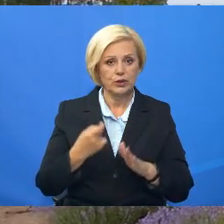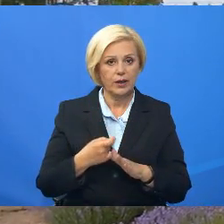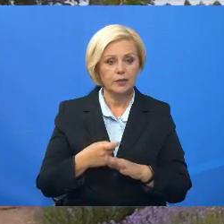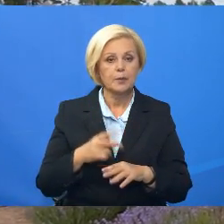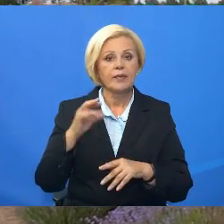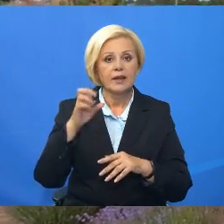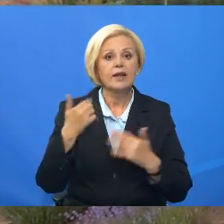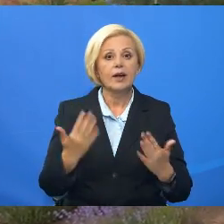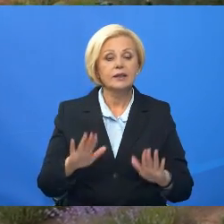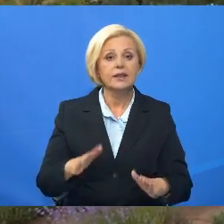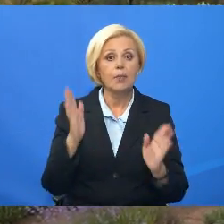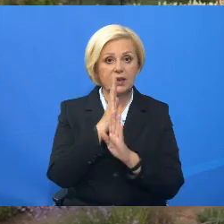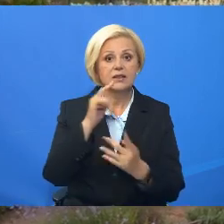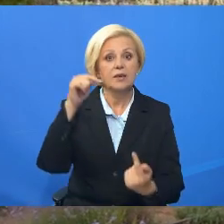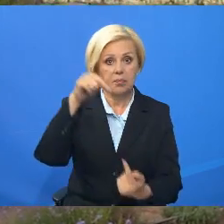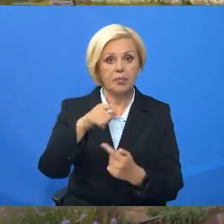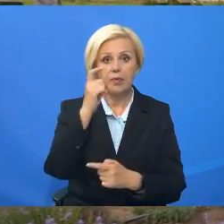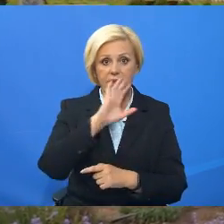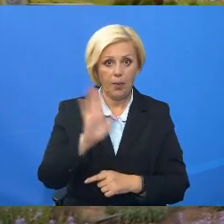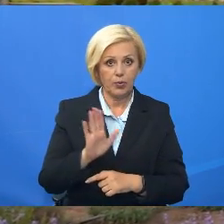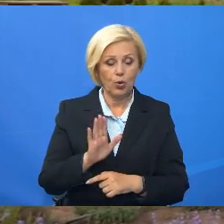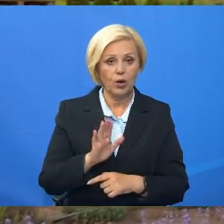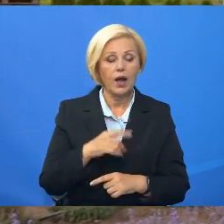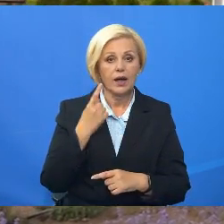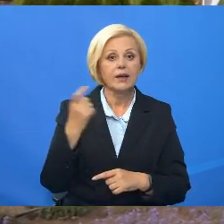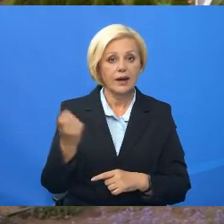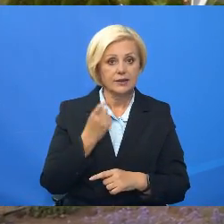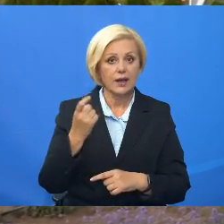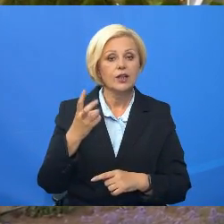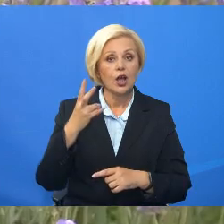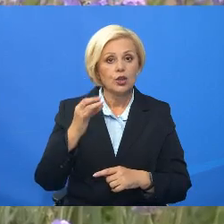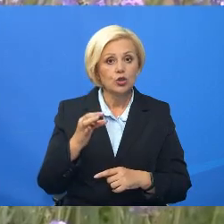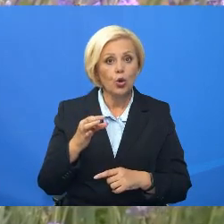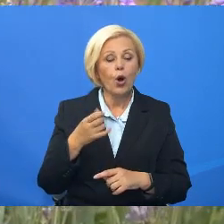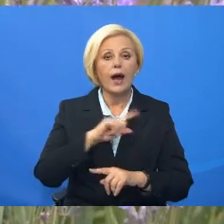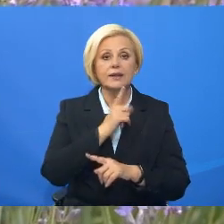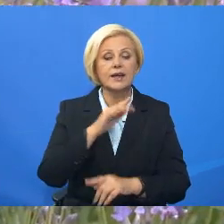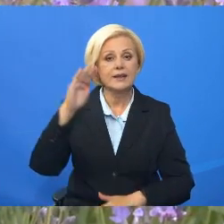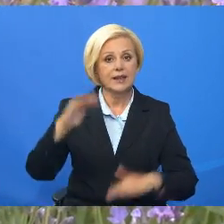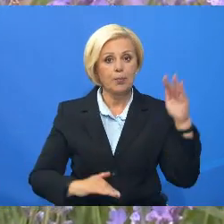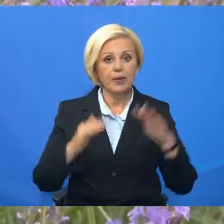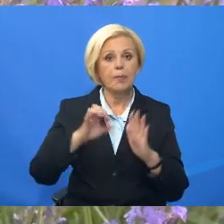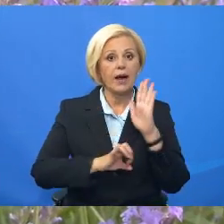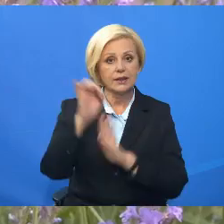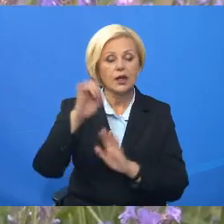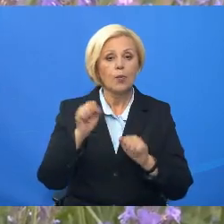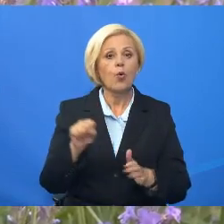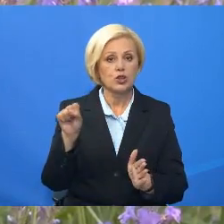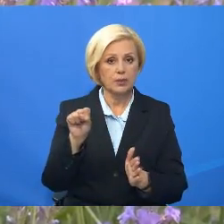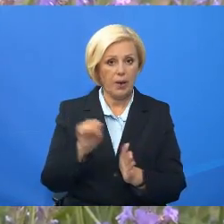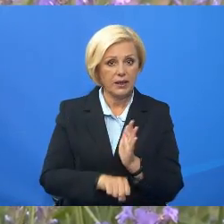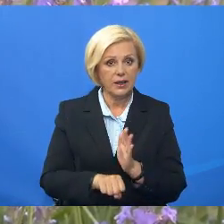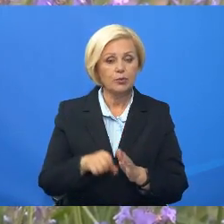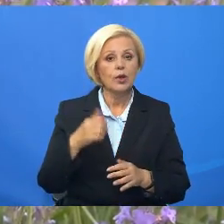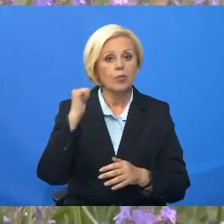до мясцовага клімату адаптуецца недрэнна, каже гаспадар фермы. Але ад рэзкіх перападаў температур можа і загінуць. Мінулай зімой